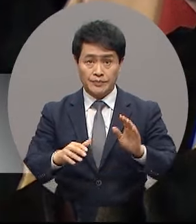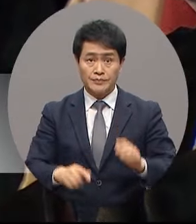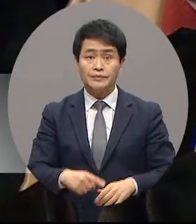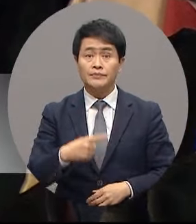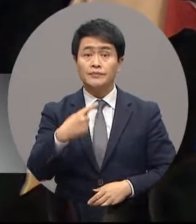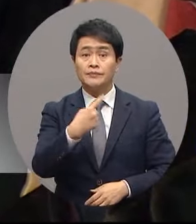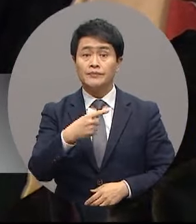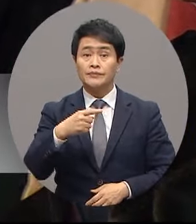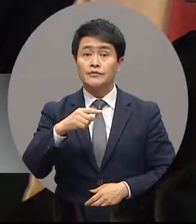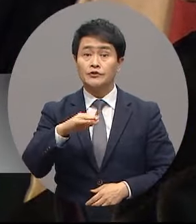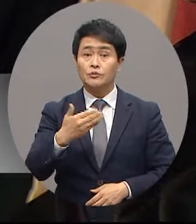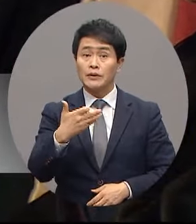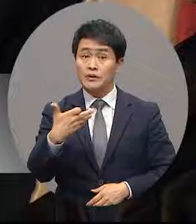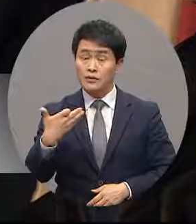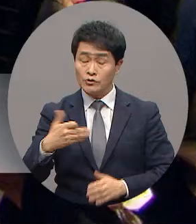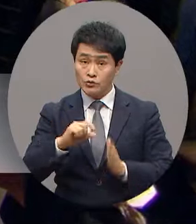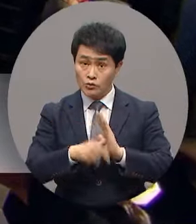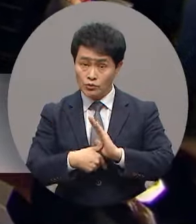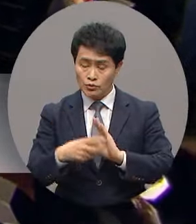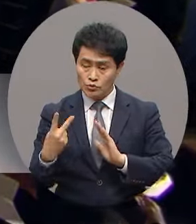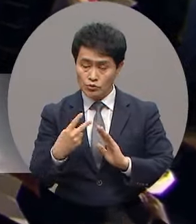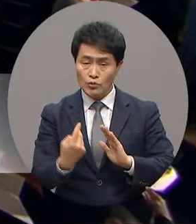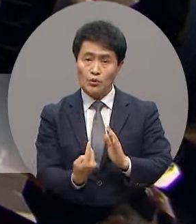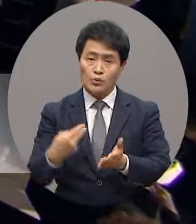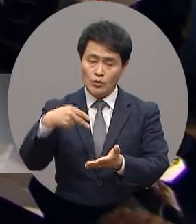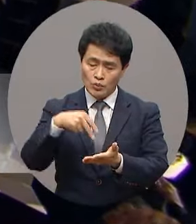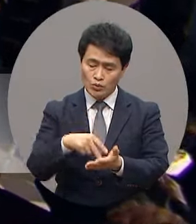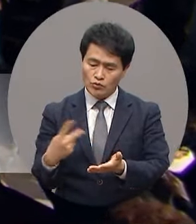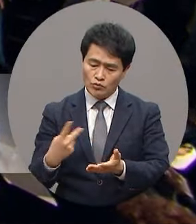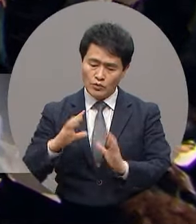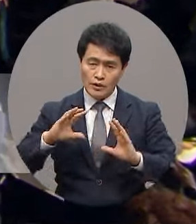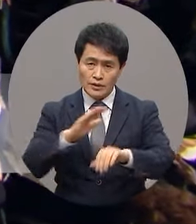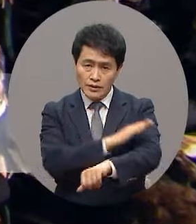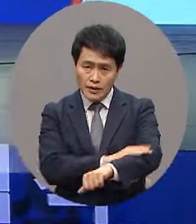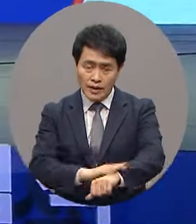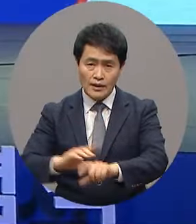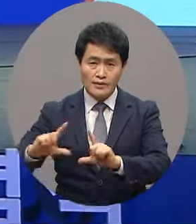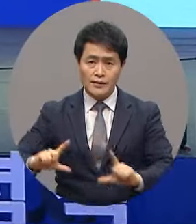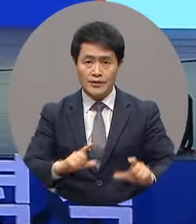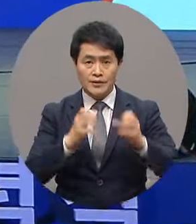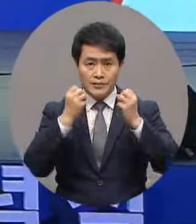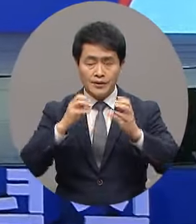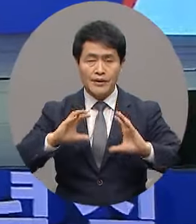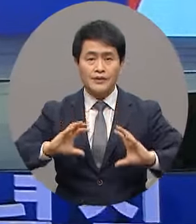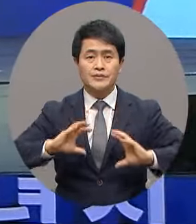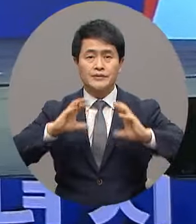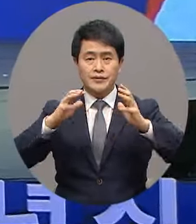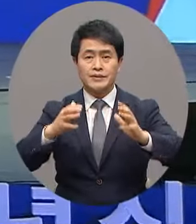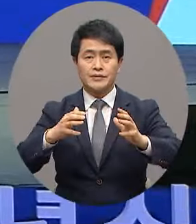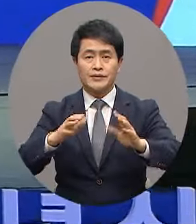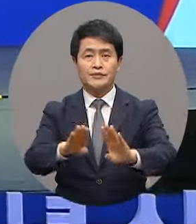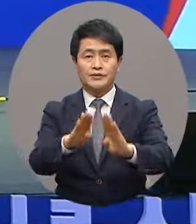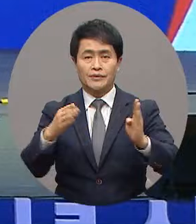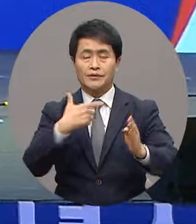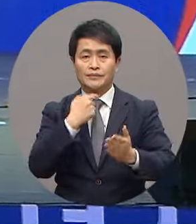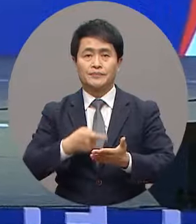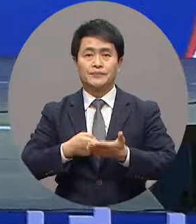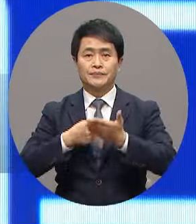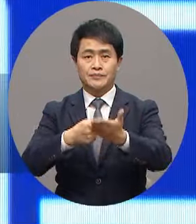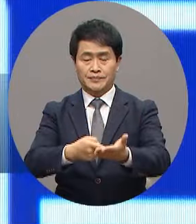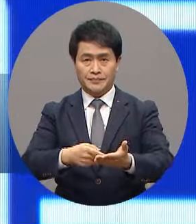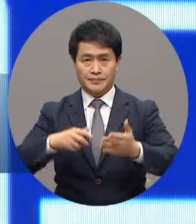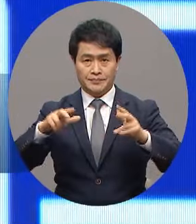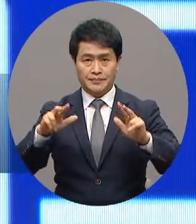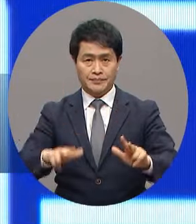기미독립선언서가 우리의 독립이 양국 모두 잘 사는 길이라며 새 세상을 열어가자고 요구했다고 말했습니다.